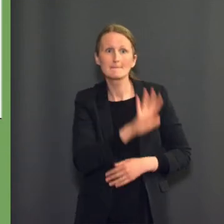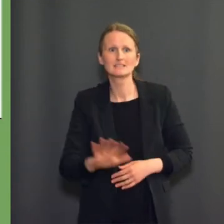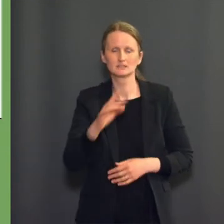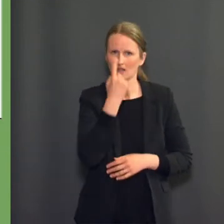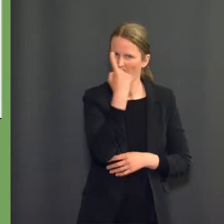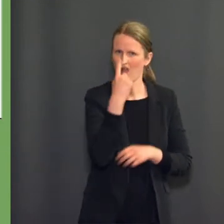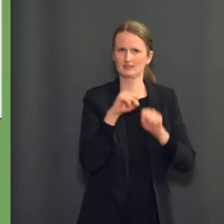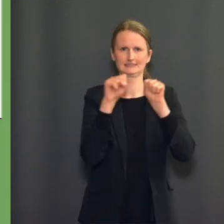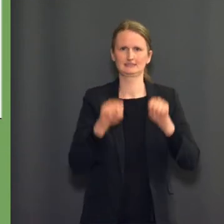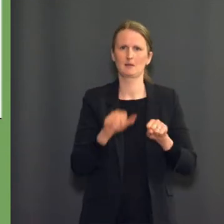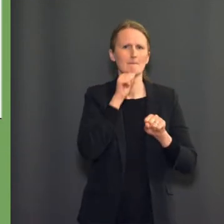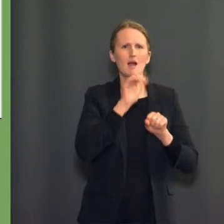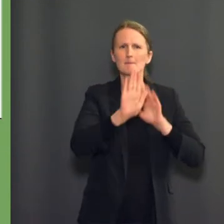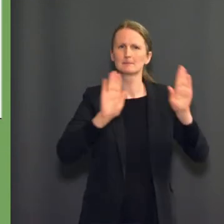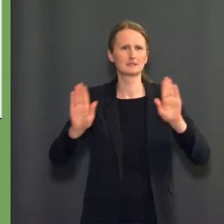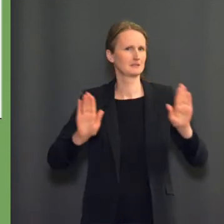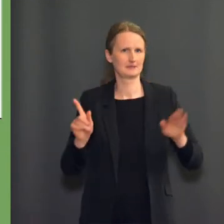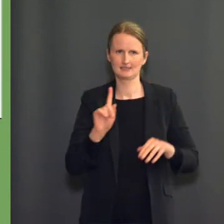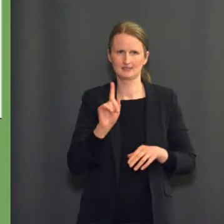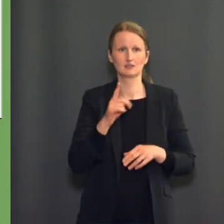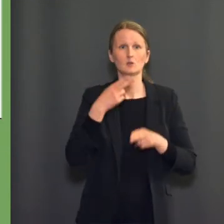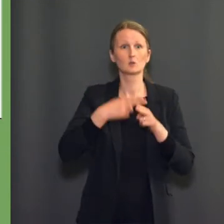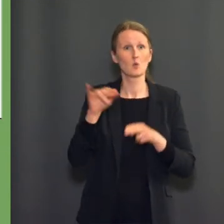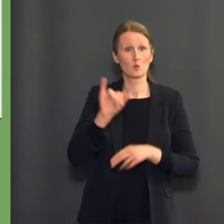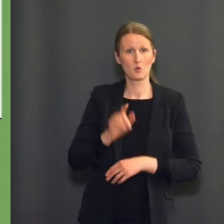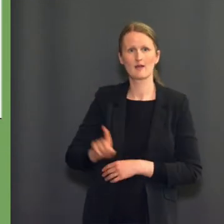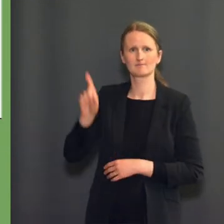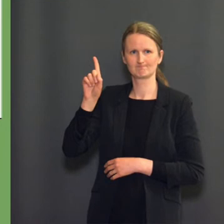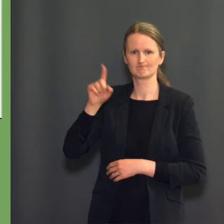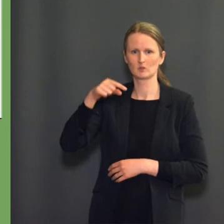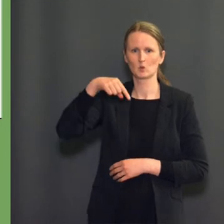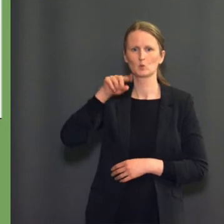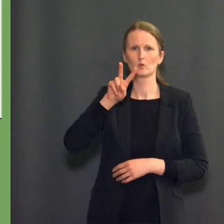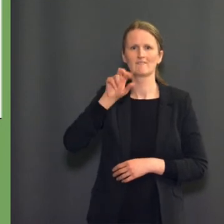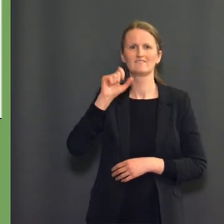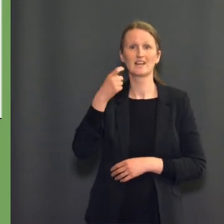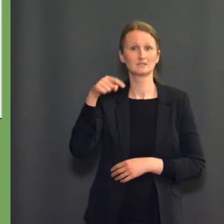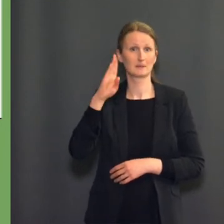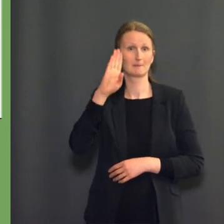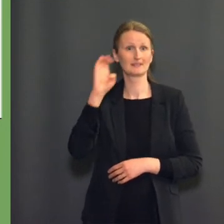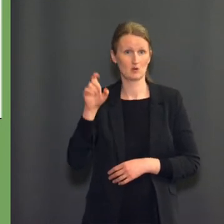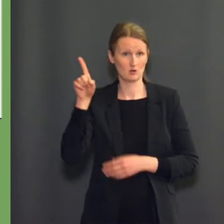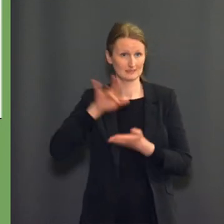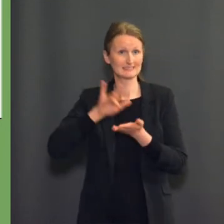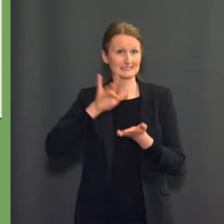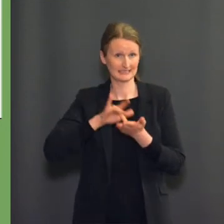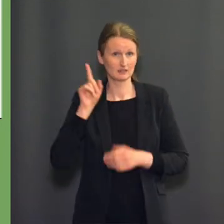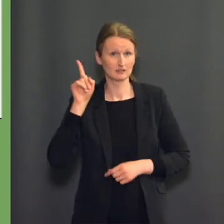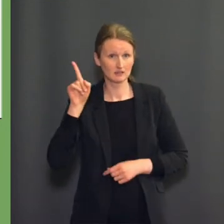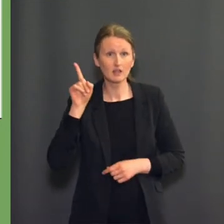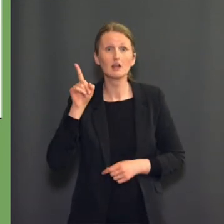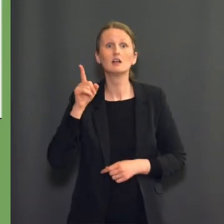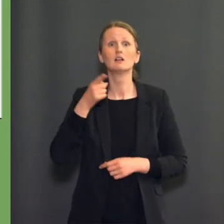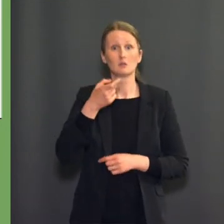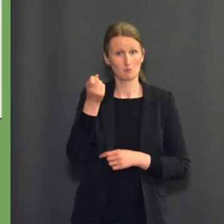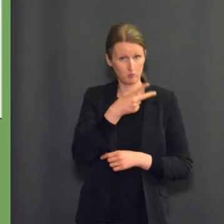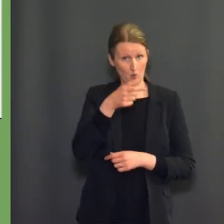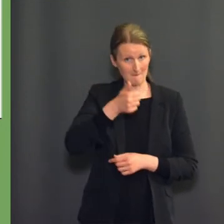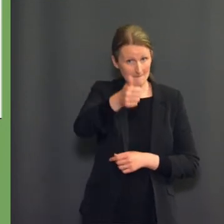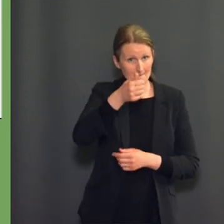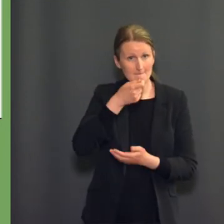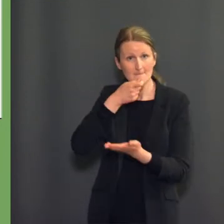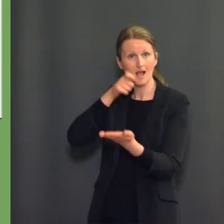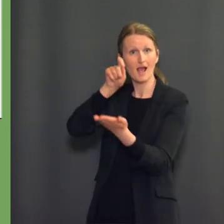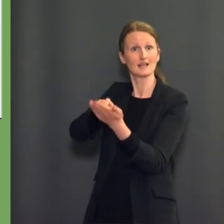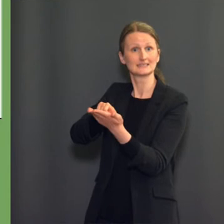vous inscrire sur la liste de réserve de votre centre de vaccination et ce, pour les prochaines journées